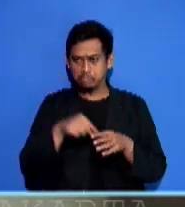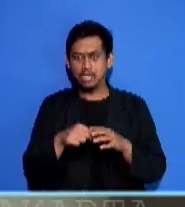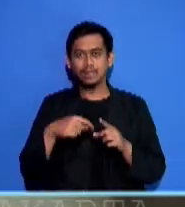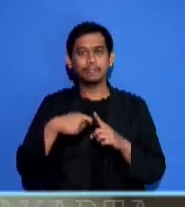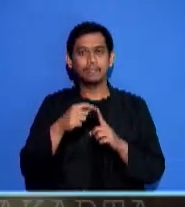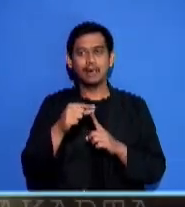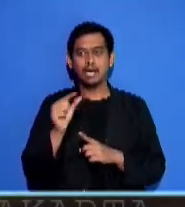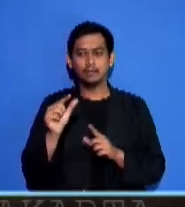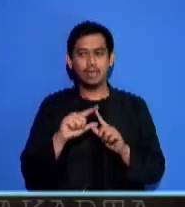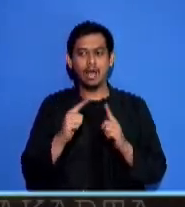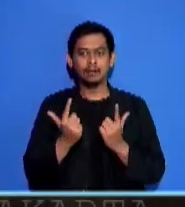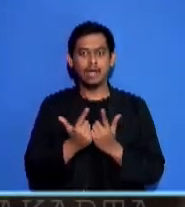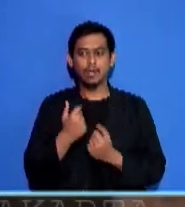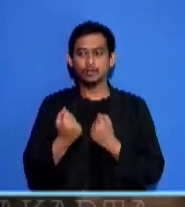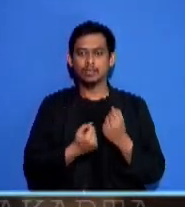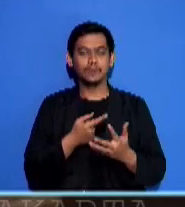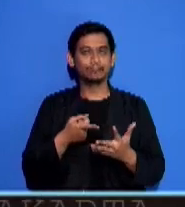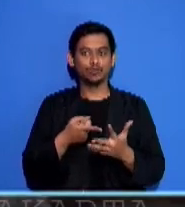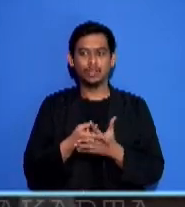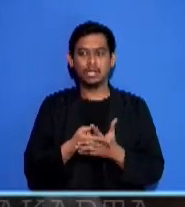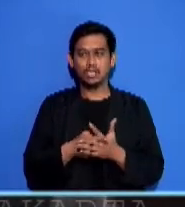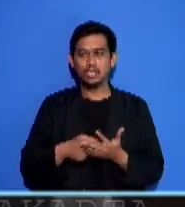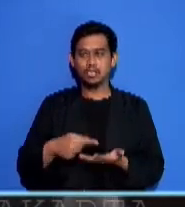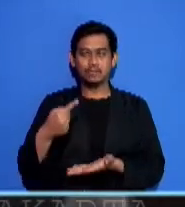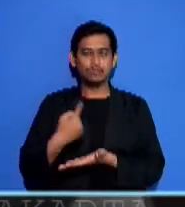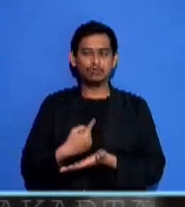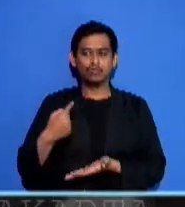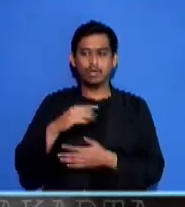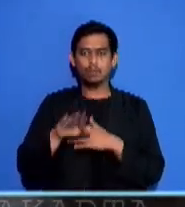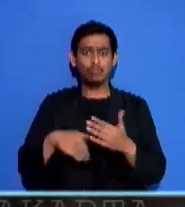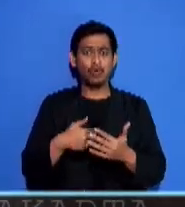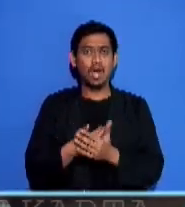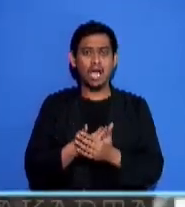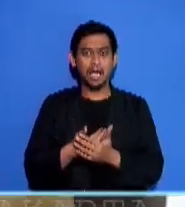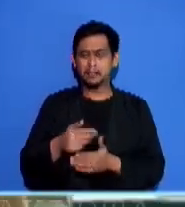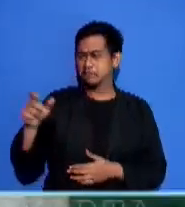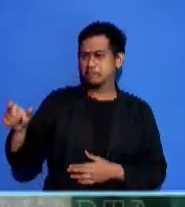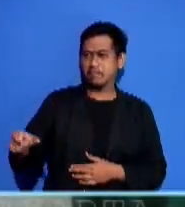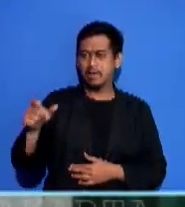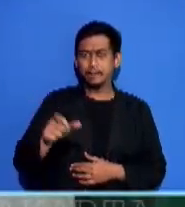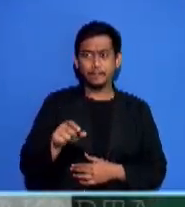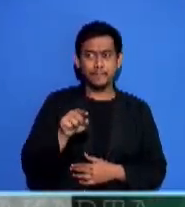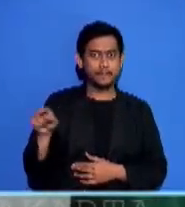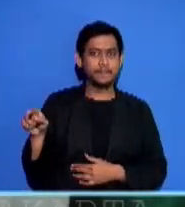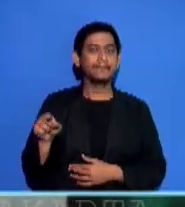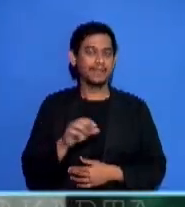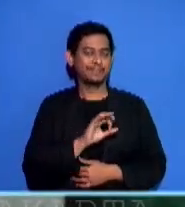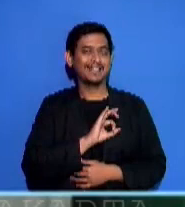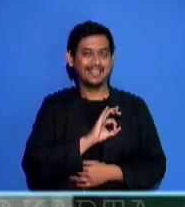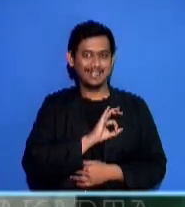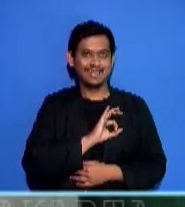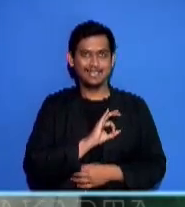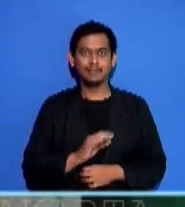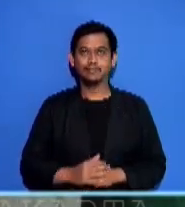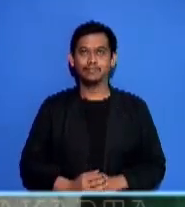lembaga penyelenggara Pemilu atau dituntut oleh seluruh kontestan Pilpres pimpinan pusat Muhammadiyah berpesan agar KPU perlu